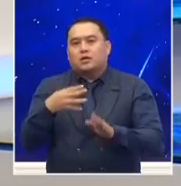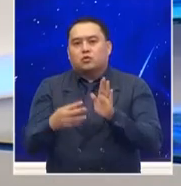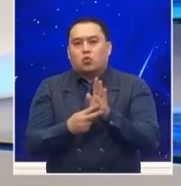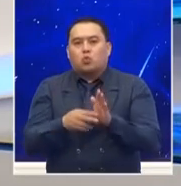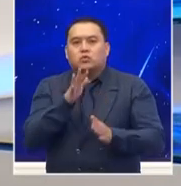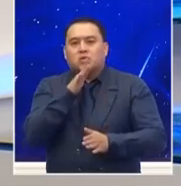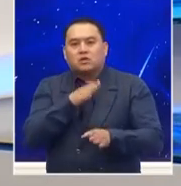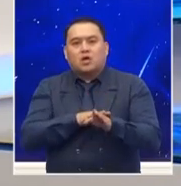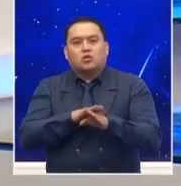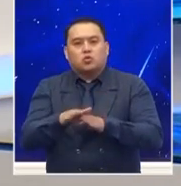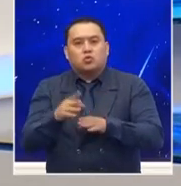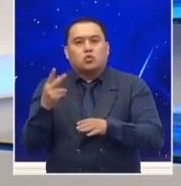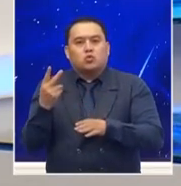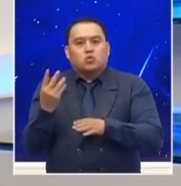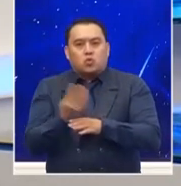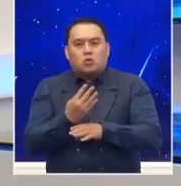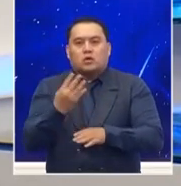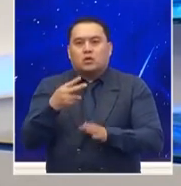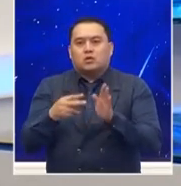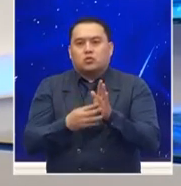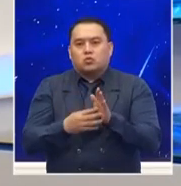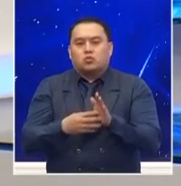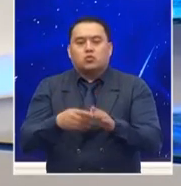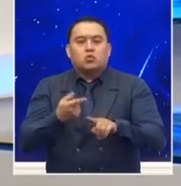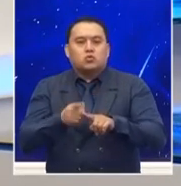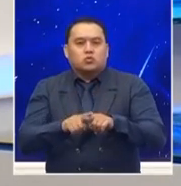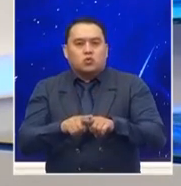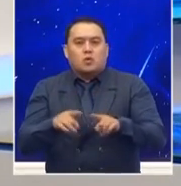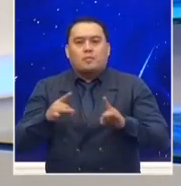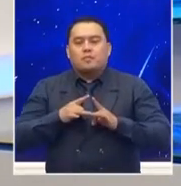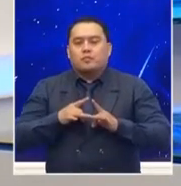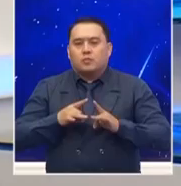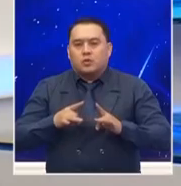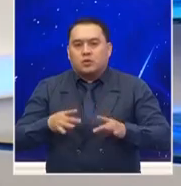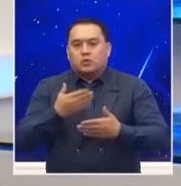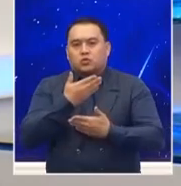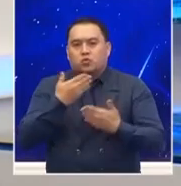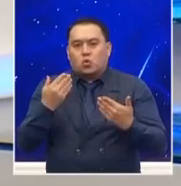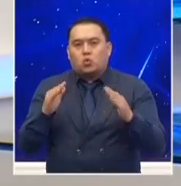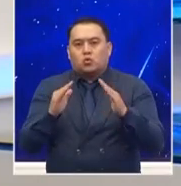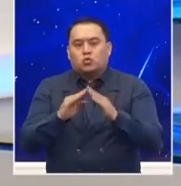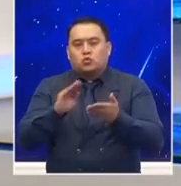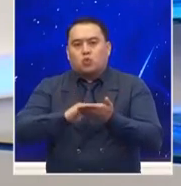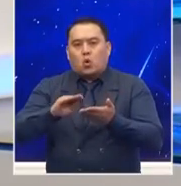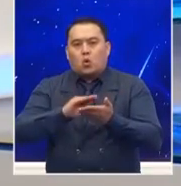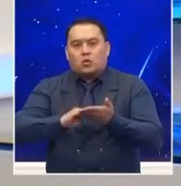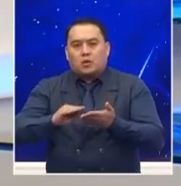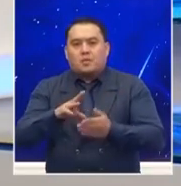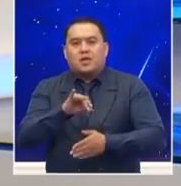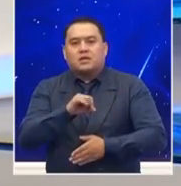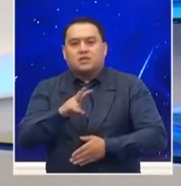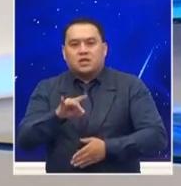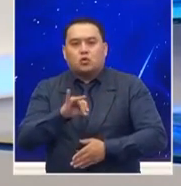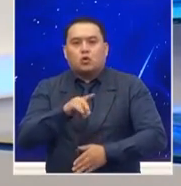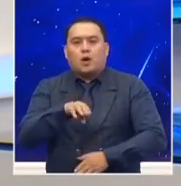еді. Амал нешек, төртінші мүшелі өзісіз тойланып жатыр. Төл мерекесінде екінші үй санаған журналистер үйінде Бейсен